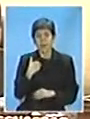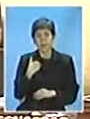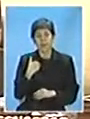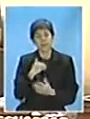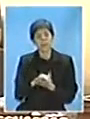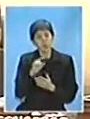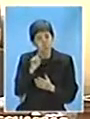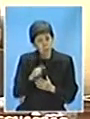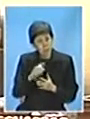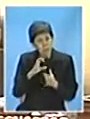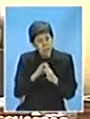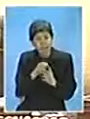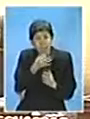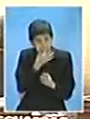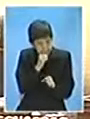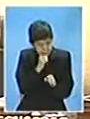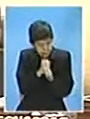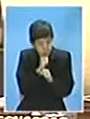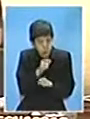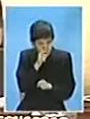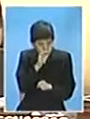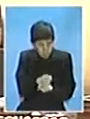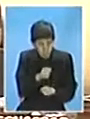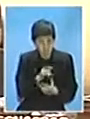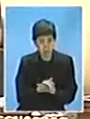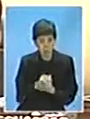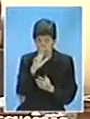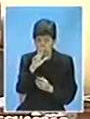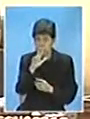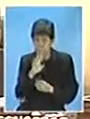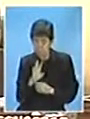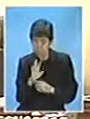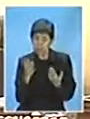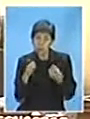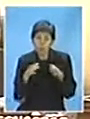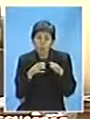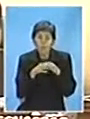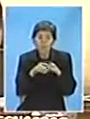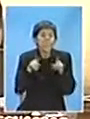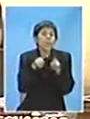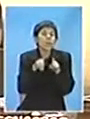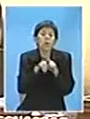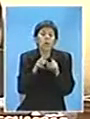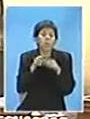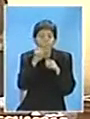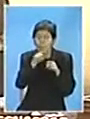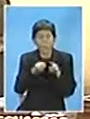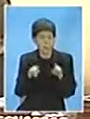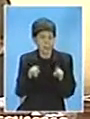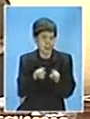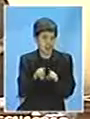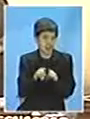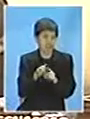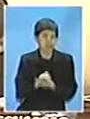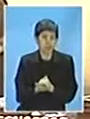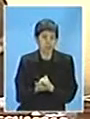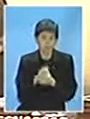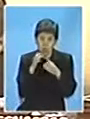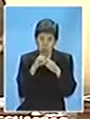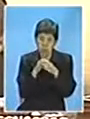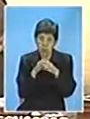จะต้องเป็นผู้ประกอบวิชาชีพนะครับซึ่ง3กับ4เนี่ยพูดง่ายก็คือกลุ่มเดียวกันเลยนะกลุ่มเดียวกันเลยนะครับกลุ่มข้างบ